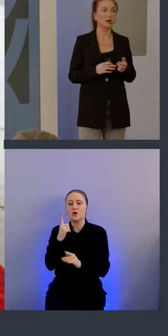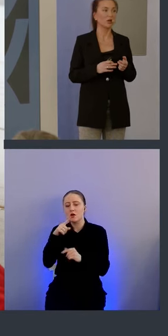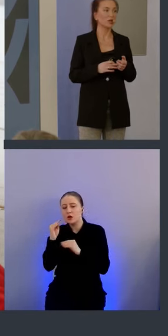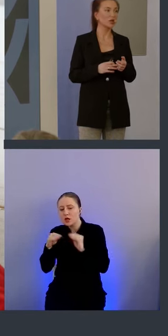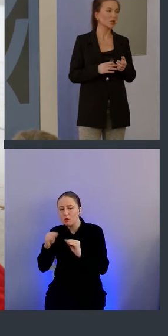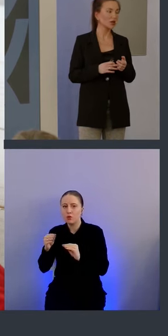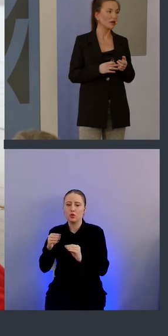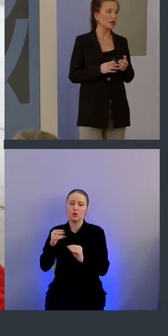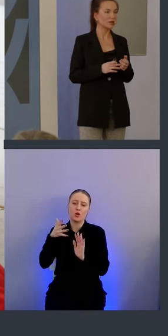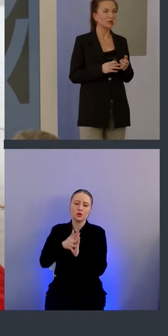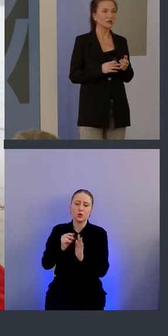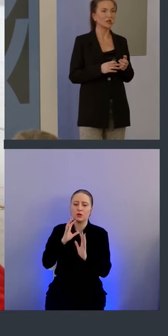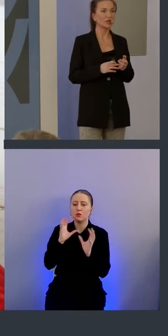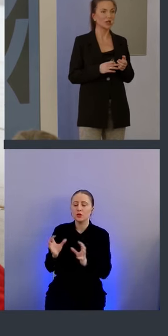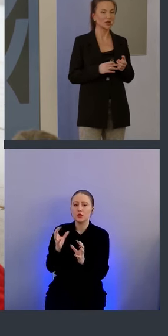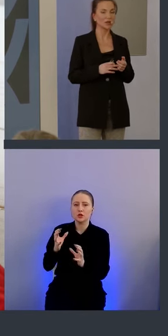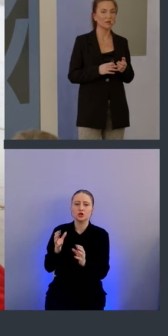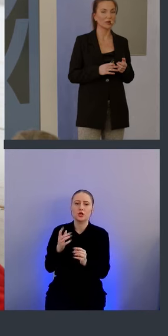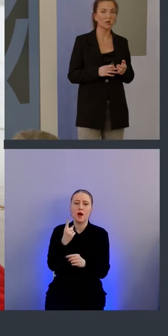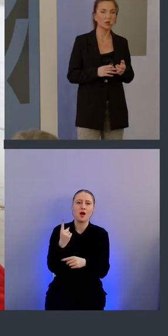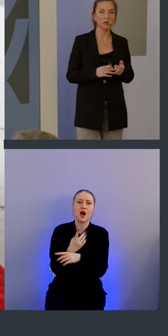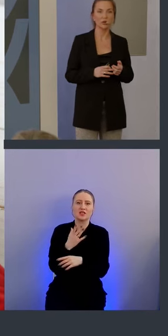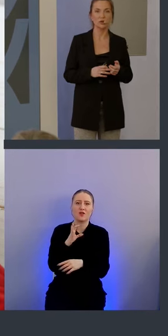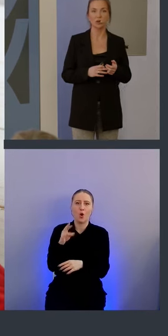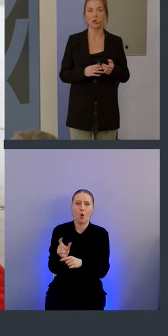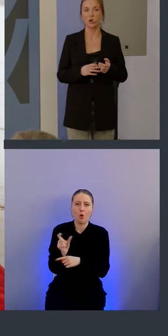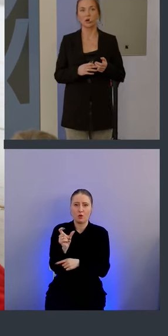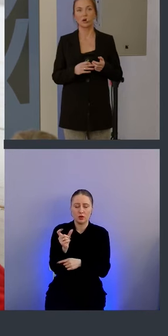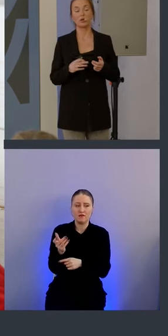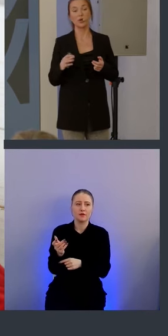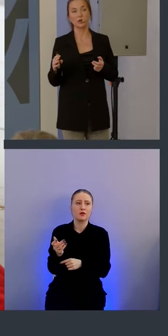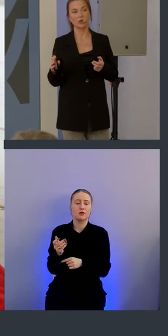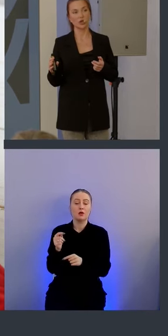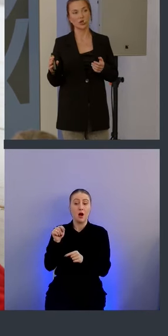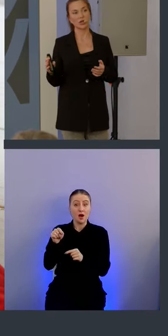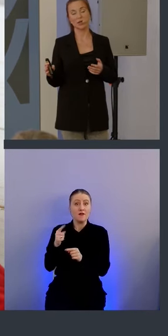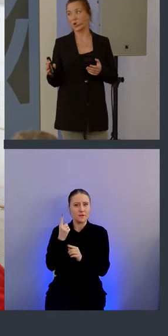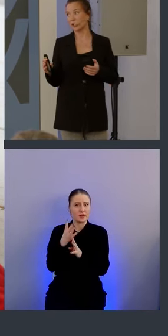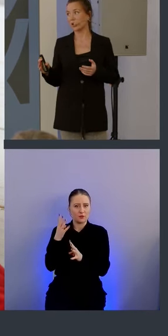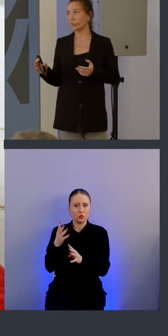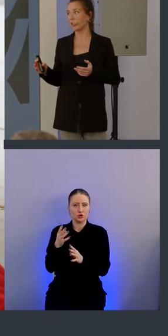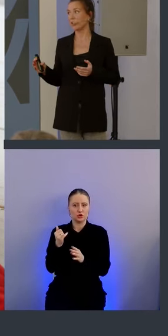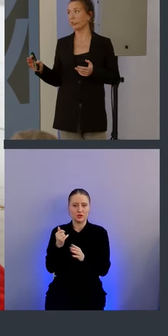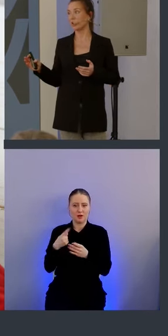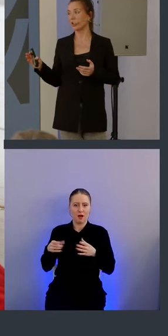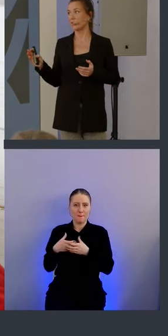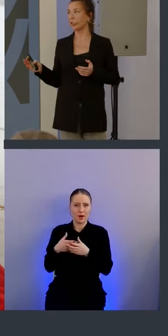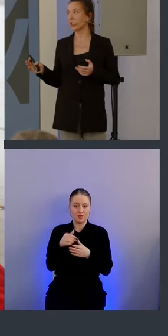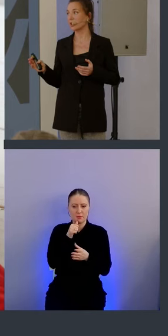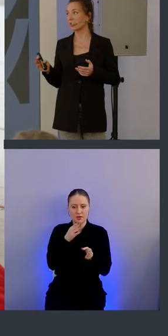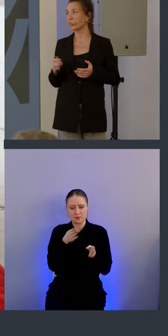на поддержание там, тех же одноразовых кодов, которым в первую очередь склоняется компания